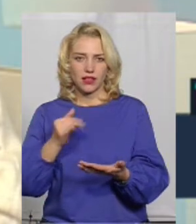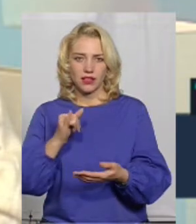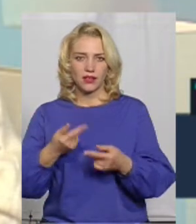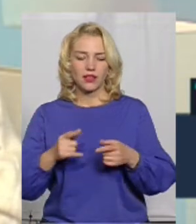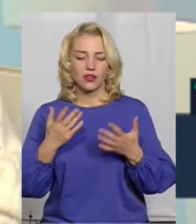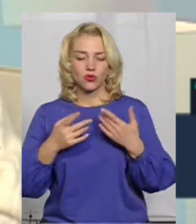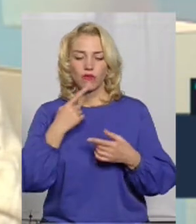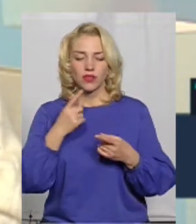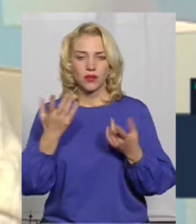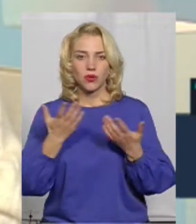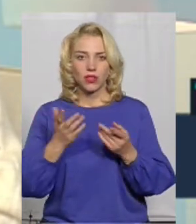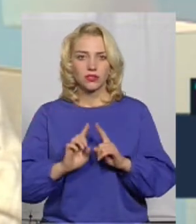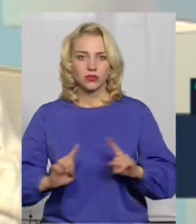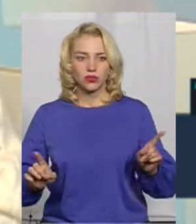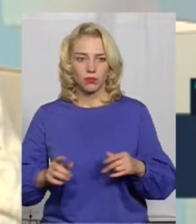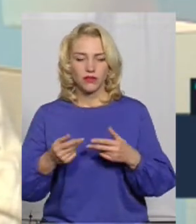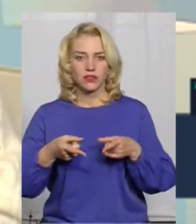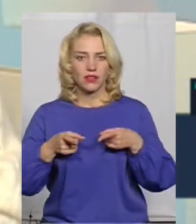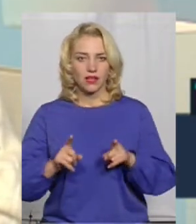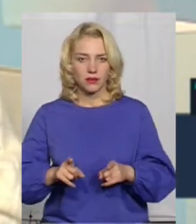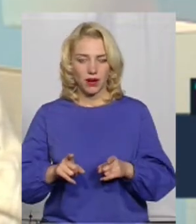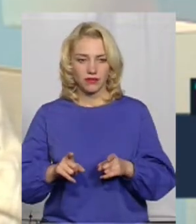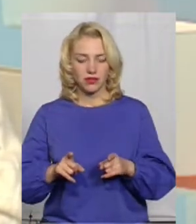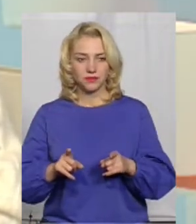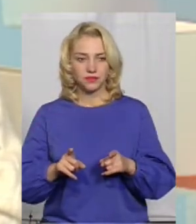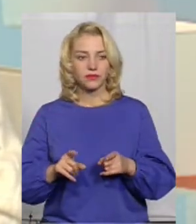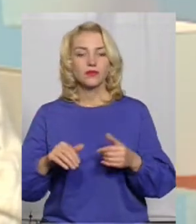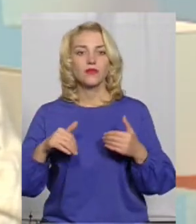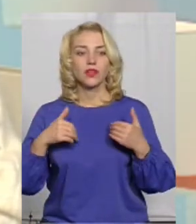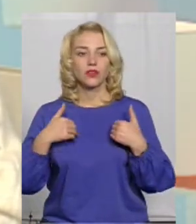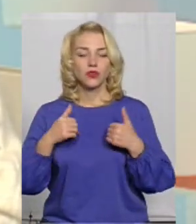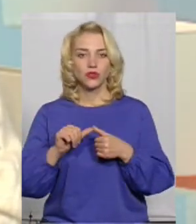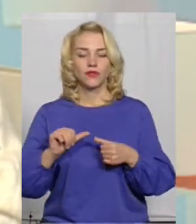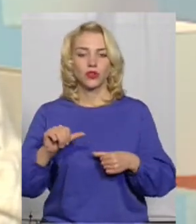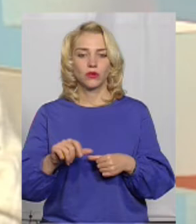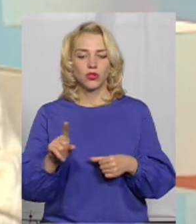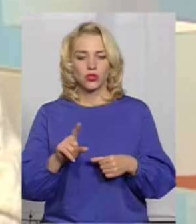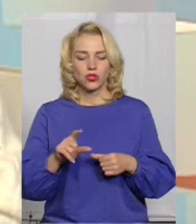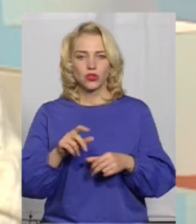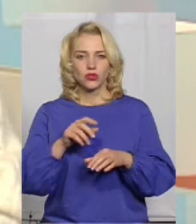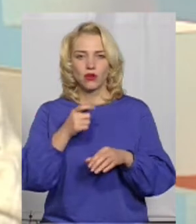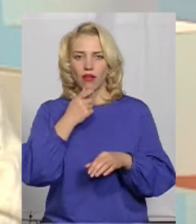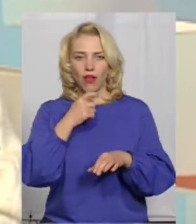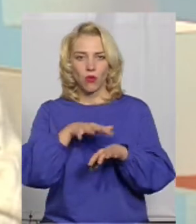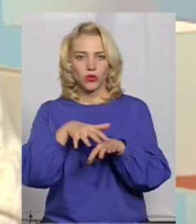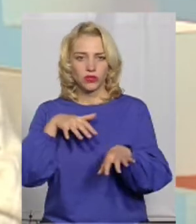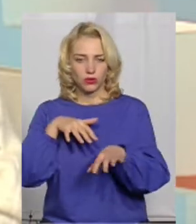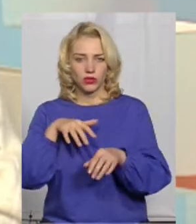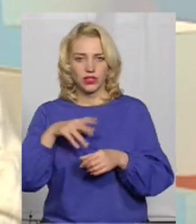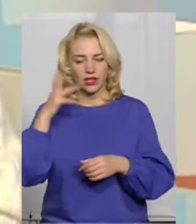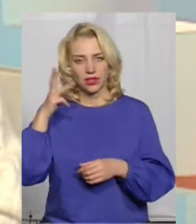про якісь особливості, то насправді хочу виокремити, що аудиторія Хмельницька, вона є